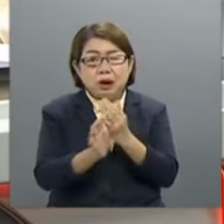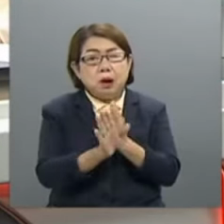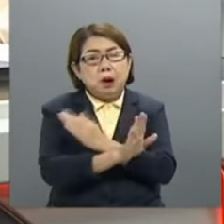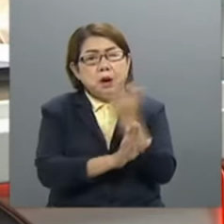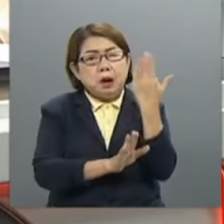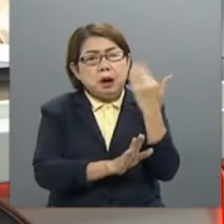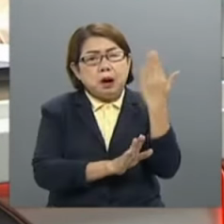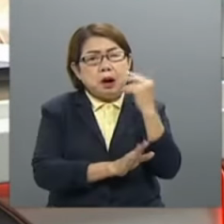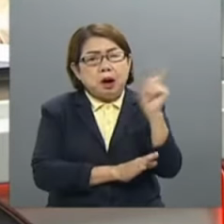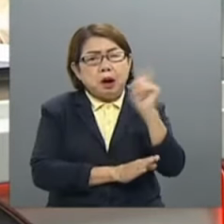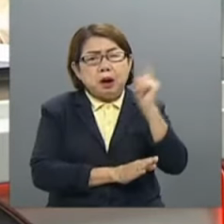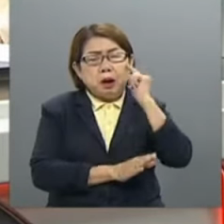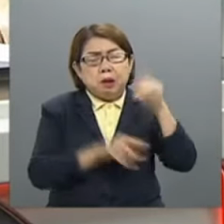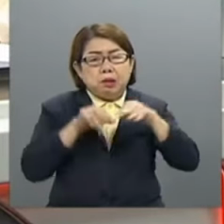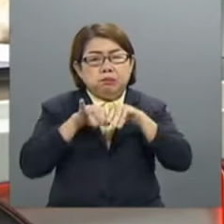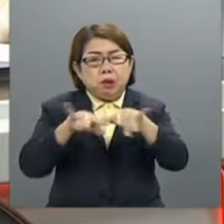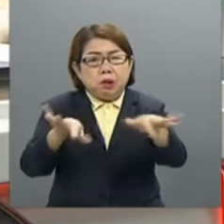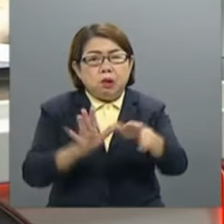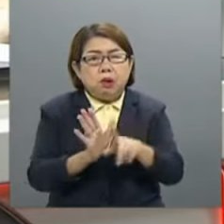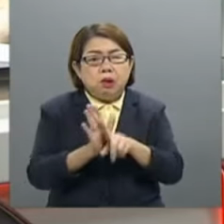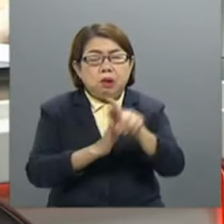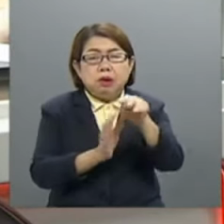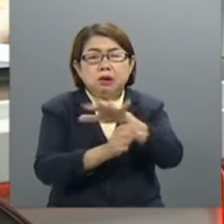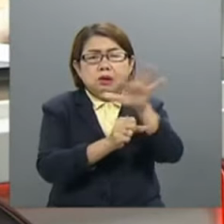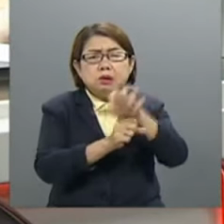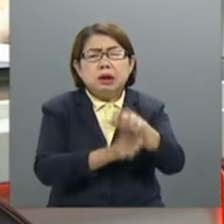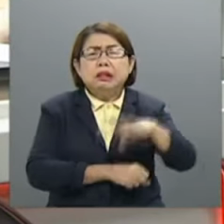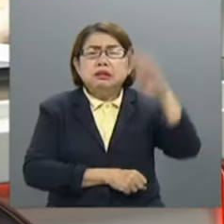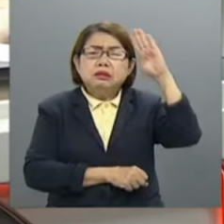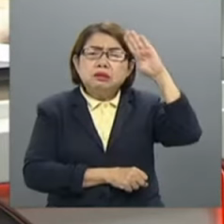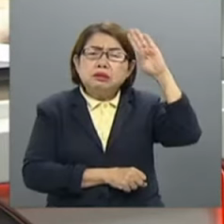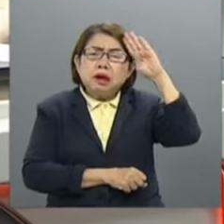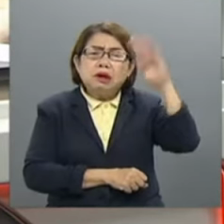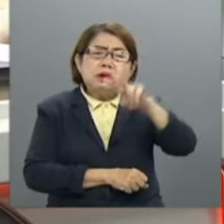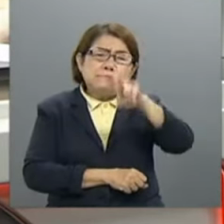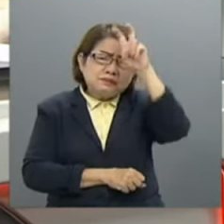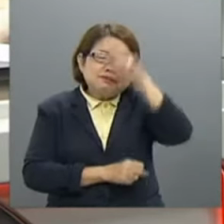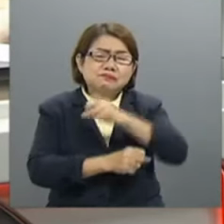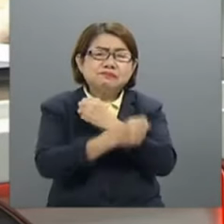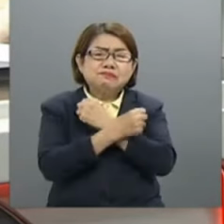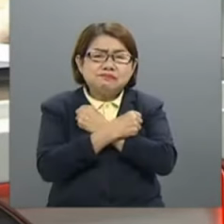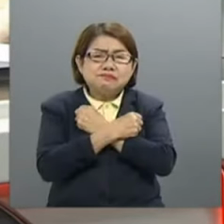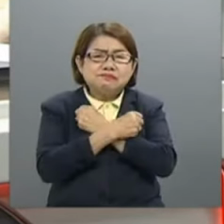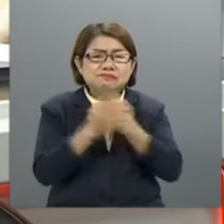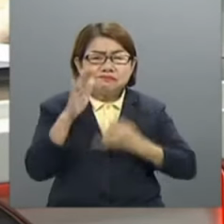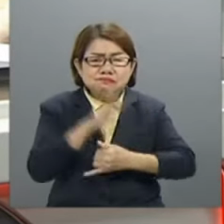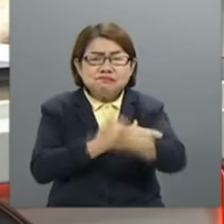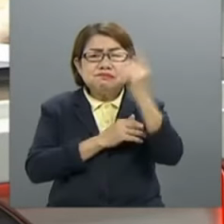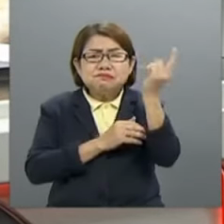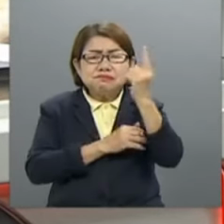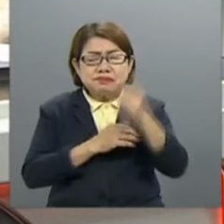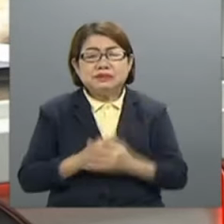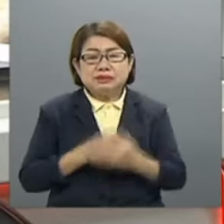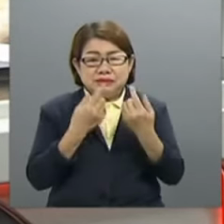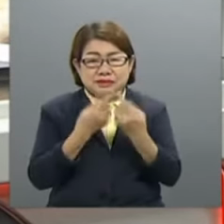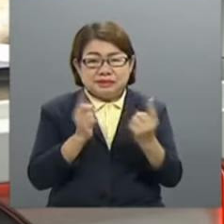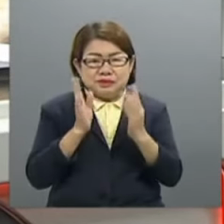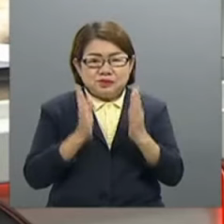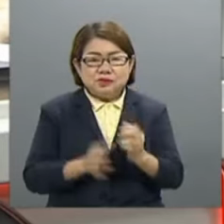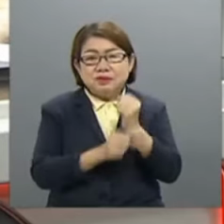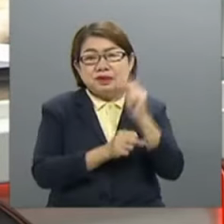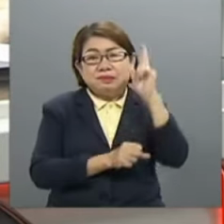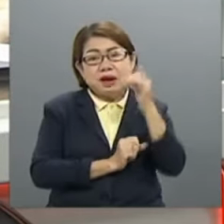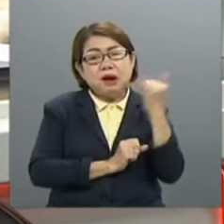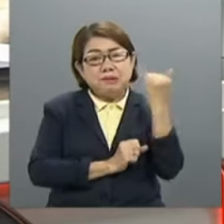ด -19 จากกรณีทหารอียิปต์นะครับแต่ว่าคุณภัทรพรตั้นงามไปสังเกตการที่นั่นนะครับเห็นชัดว่าหลายคนตั้งใจจะม